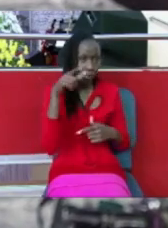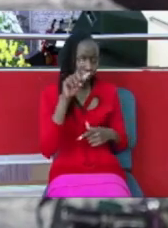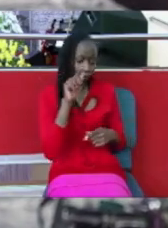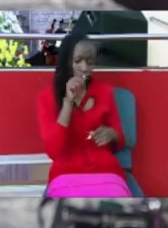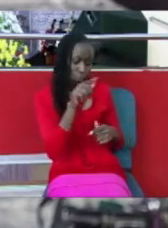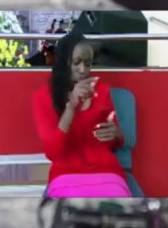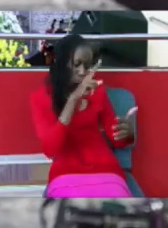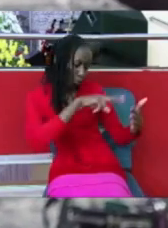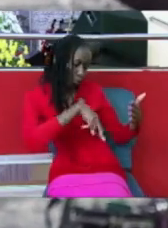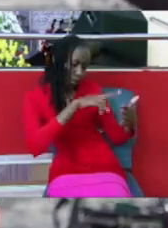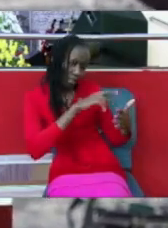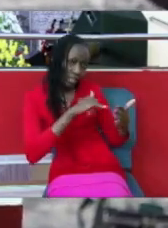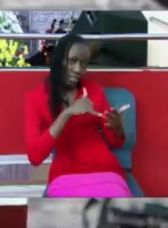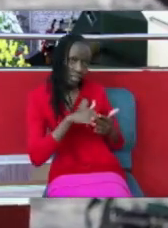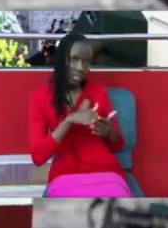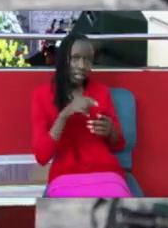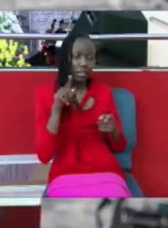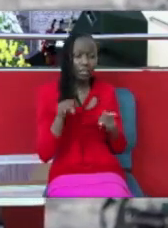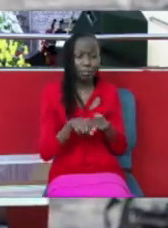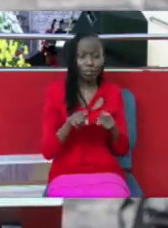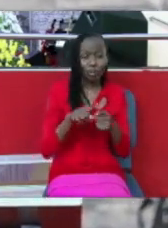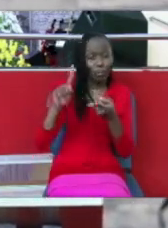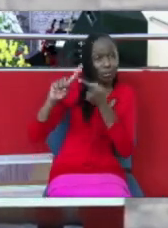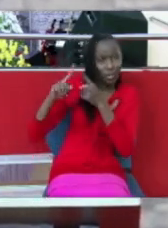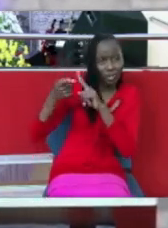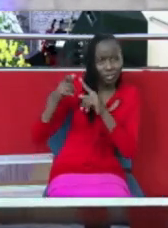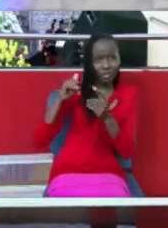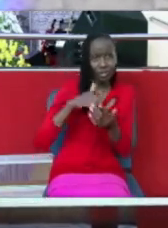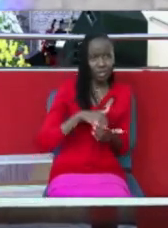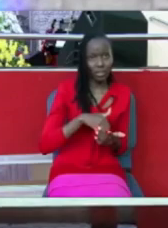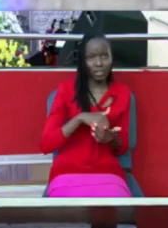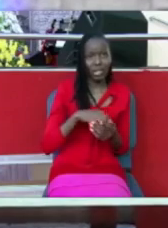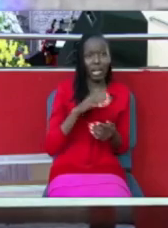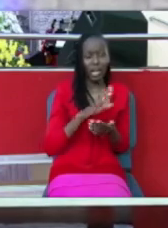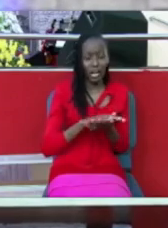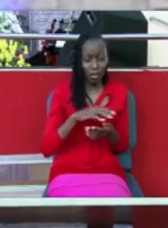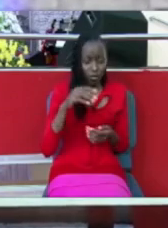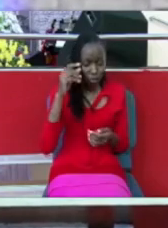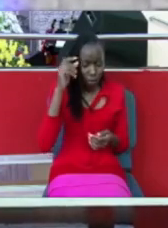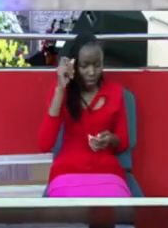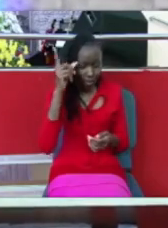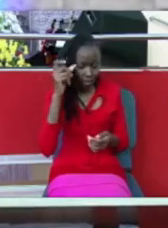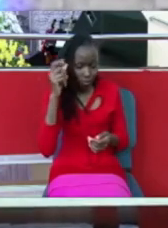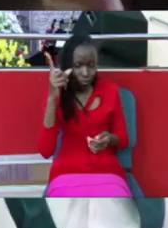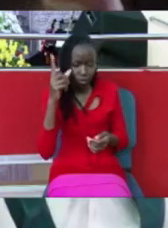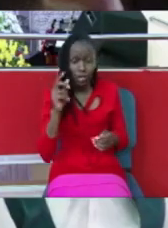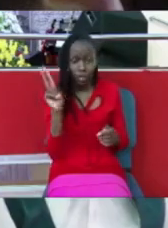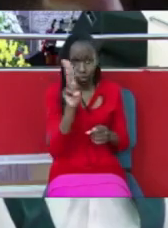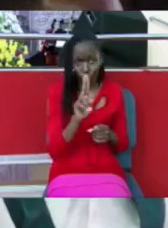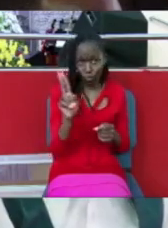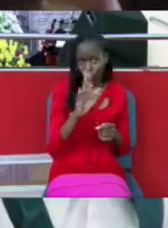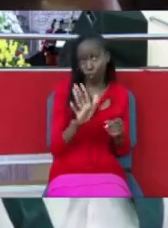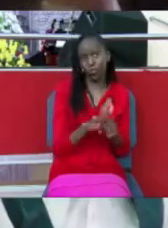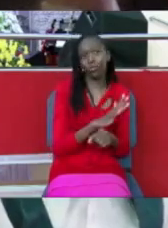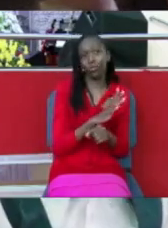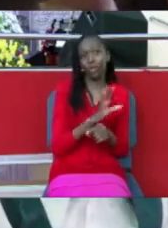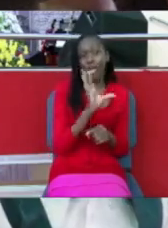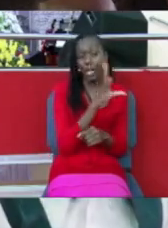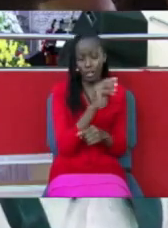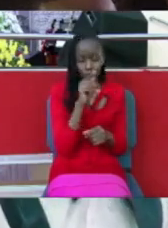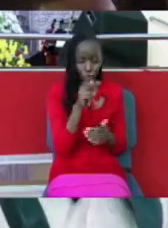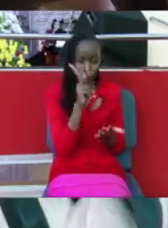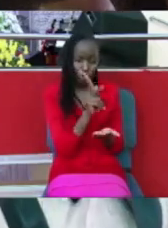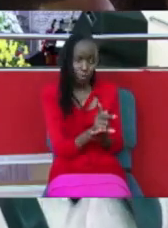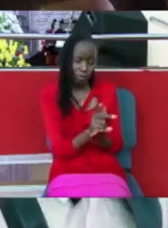Kwa sababu ulilisoma. You meditated. Ulilitafakari. And you realize it is useful. Na ukatambua ni la muhimu. And you keep it. Na unaliweka. In